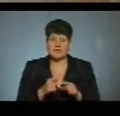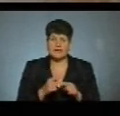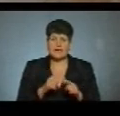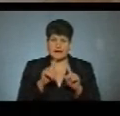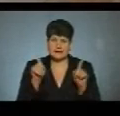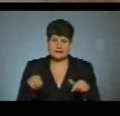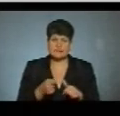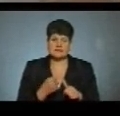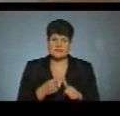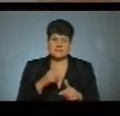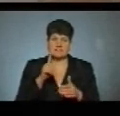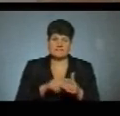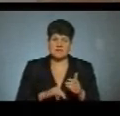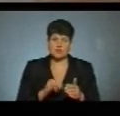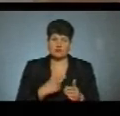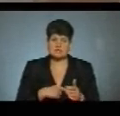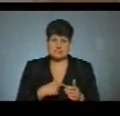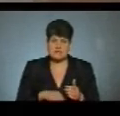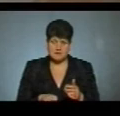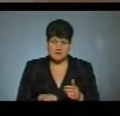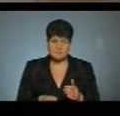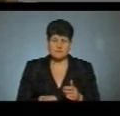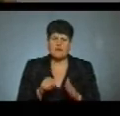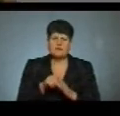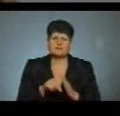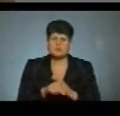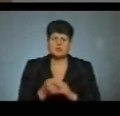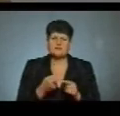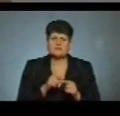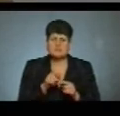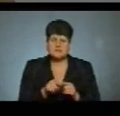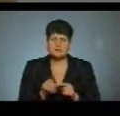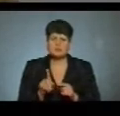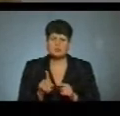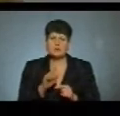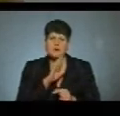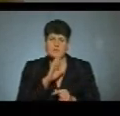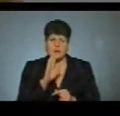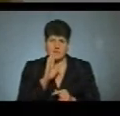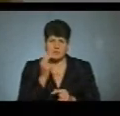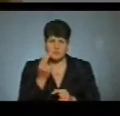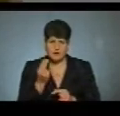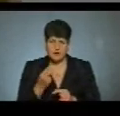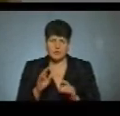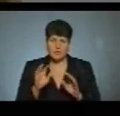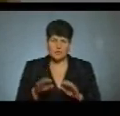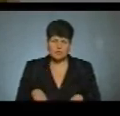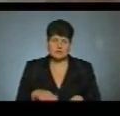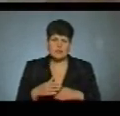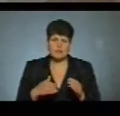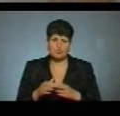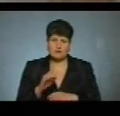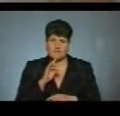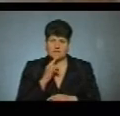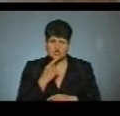називається «Віра в себе». Символізм даної картини. Тут зображена, наприклад, матір, яка опустила руки, дуже важкі часи,